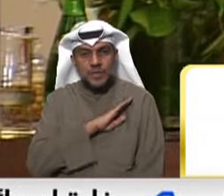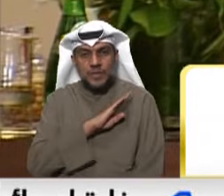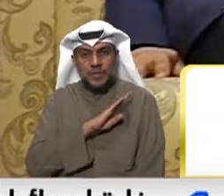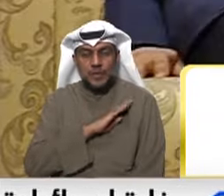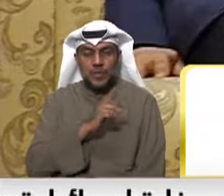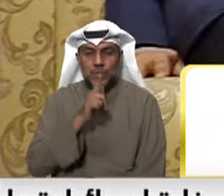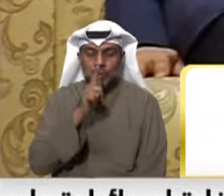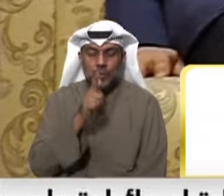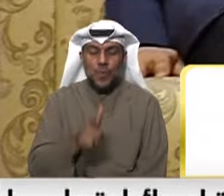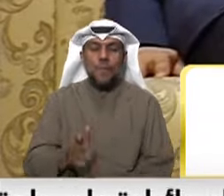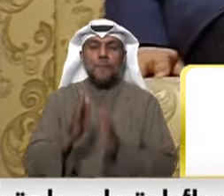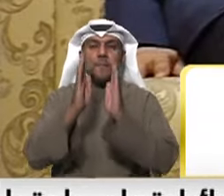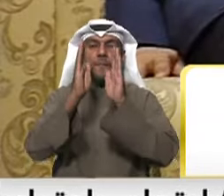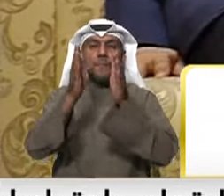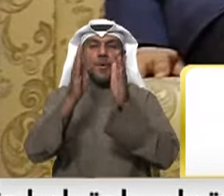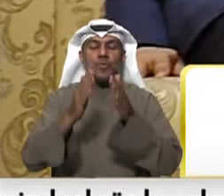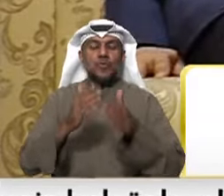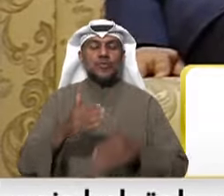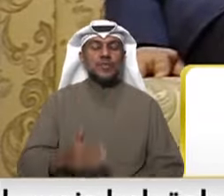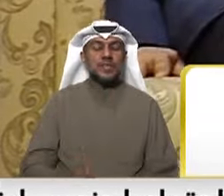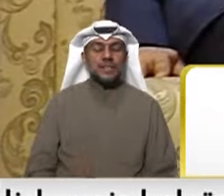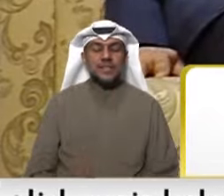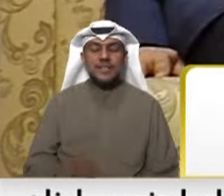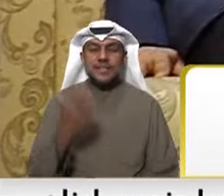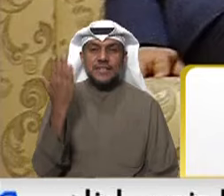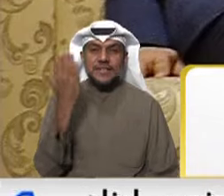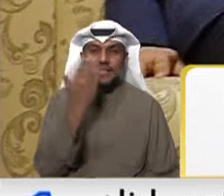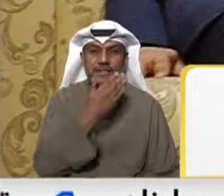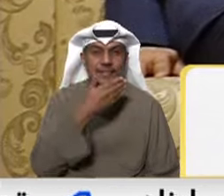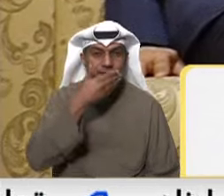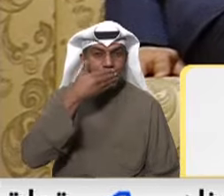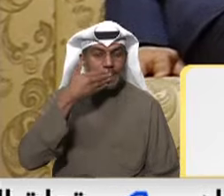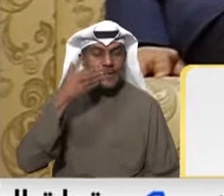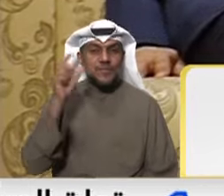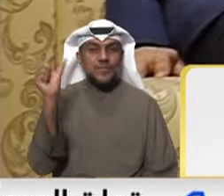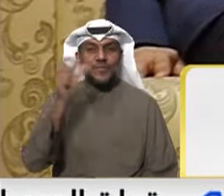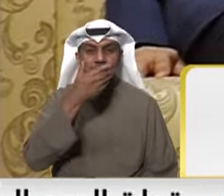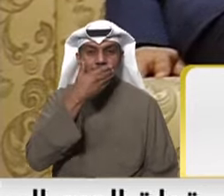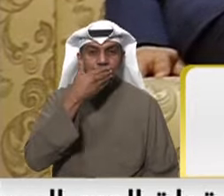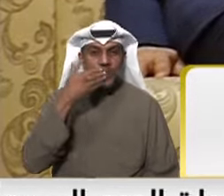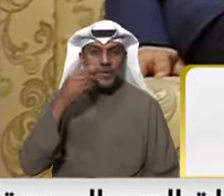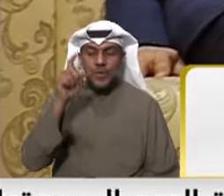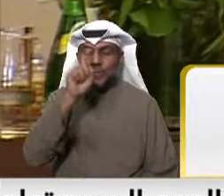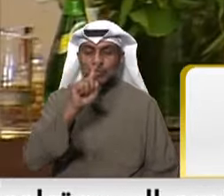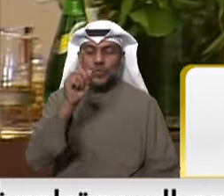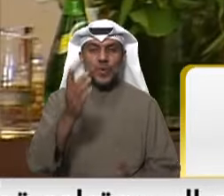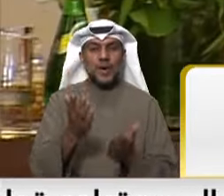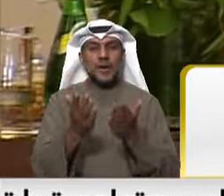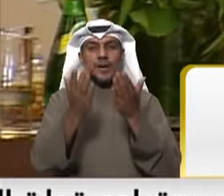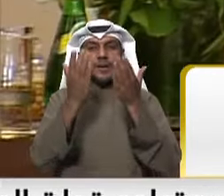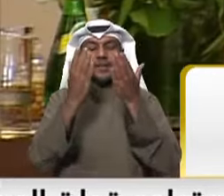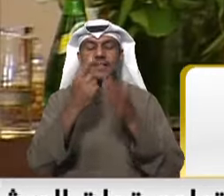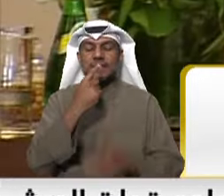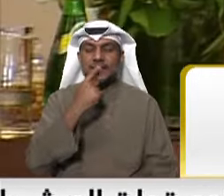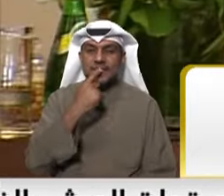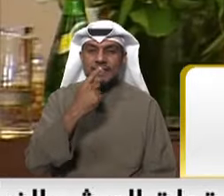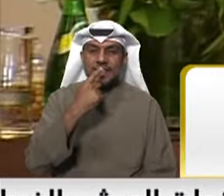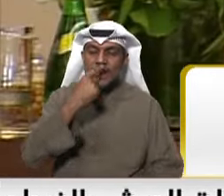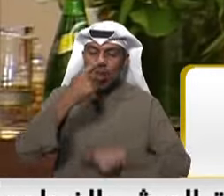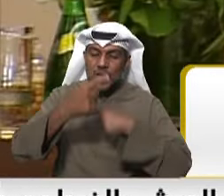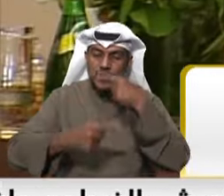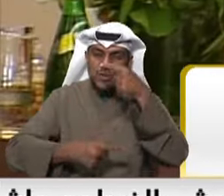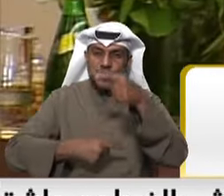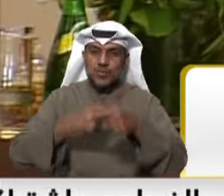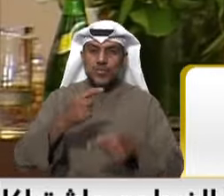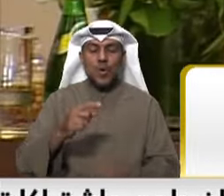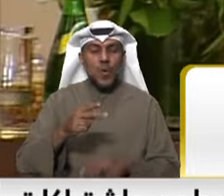بحلول هذا الشهر الكريم. دعينا الله القدير الحليم أن يعيده على كويتنا